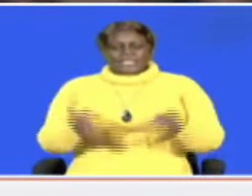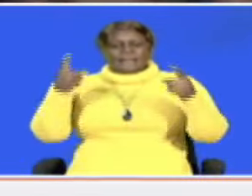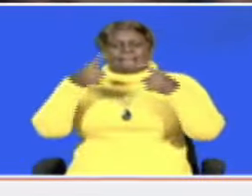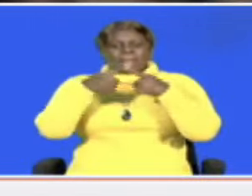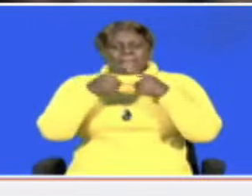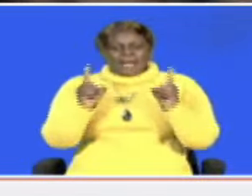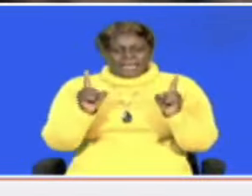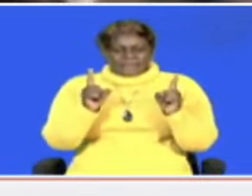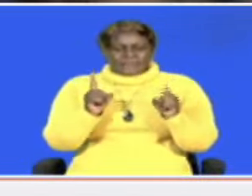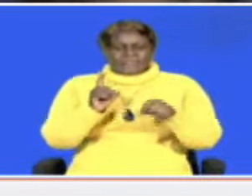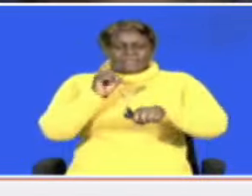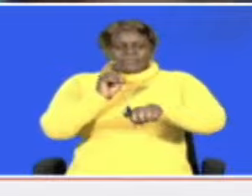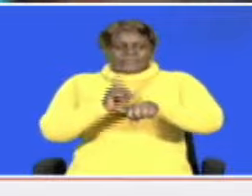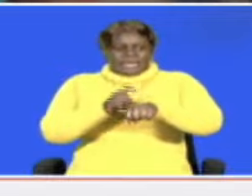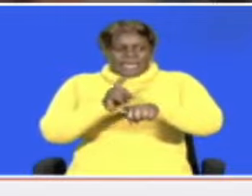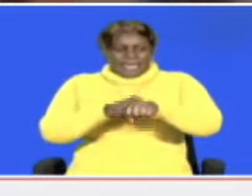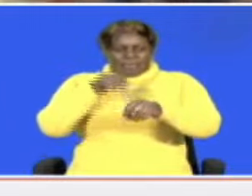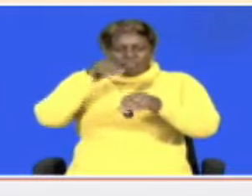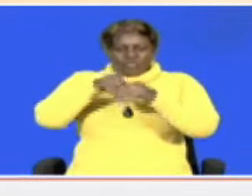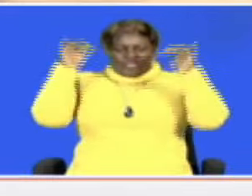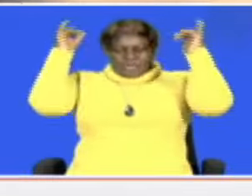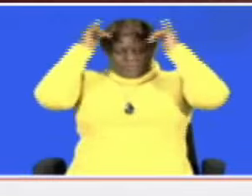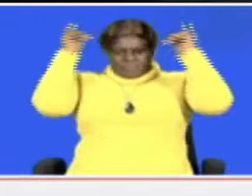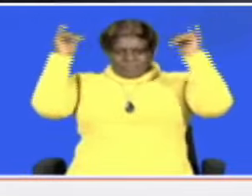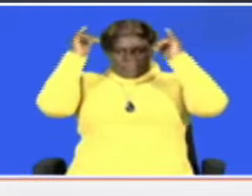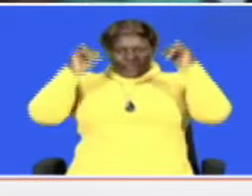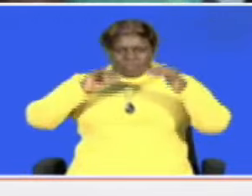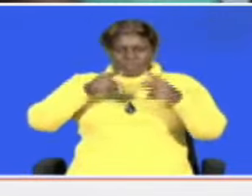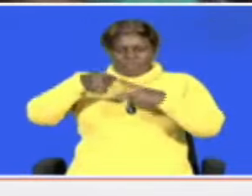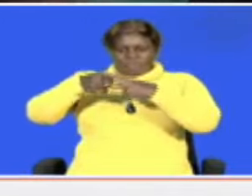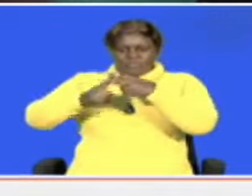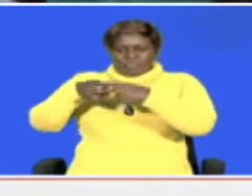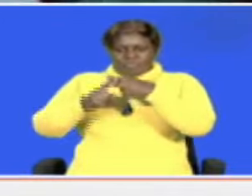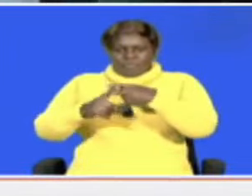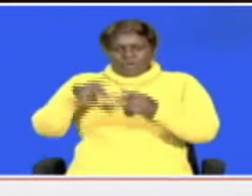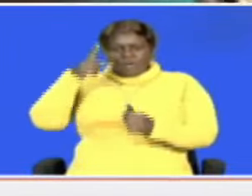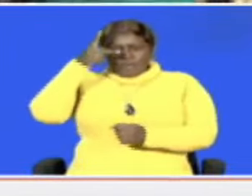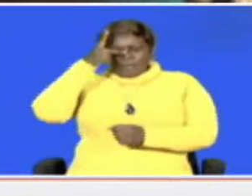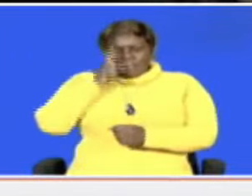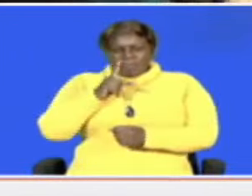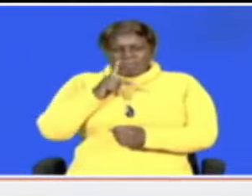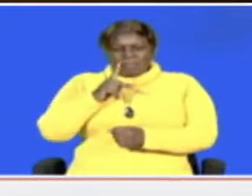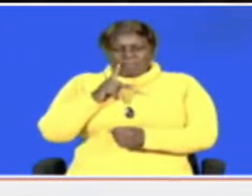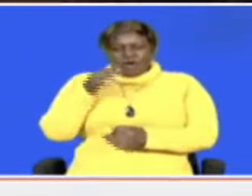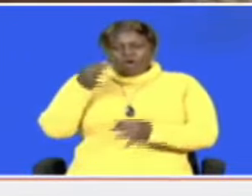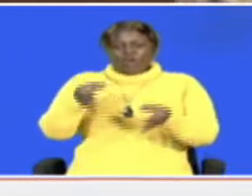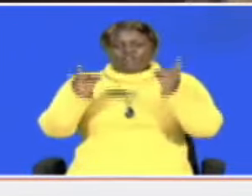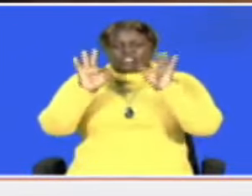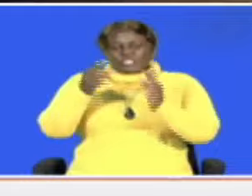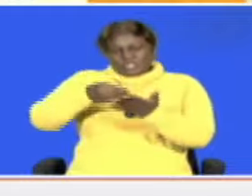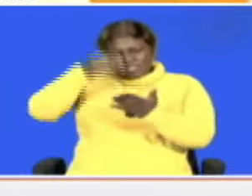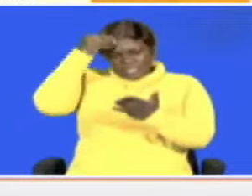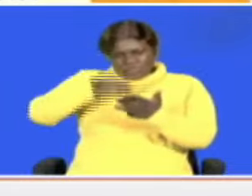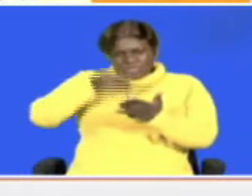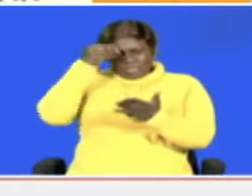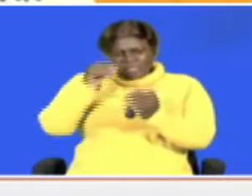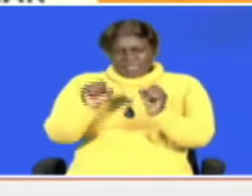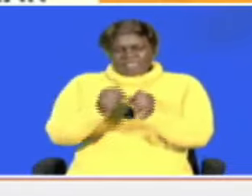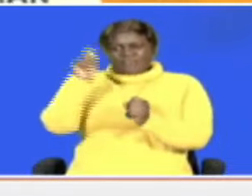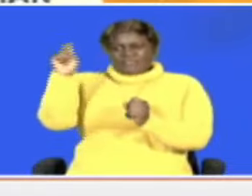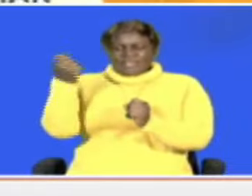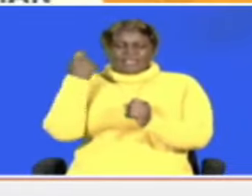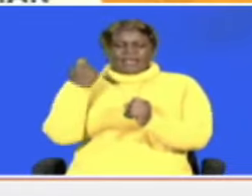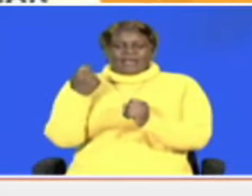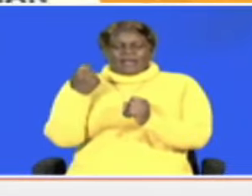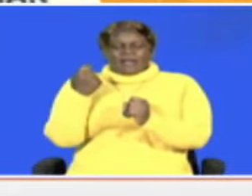Lakini hata wakati elimu ndani ya kambi hii inarekebishwa, Sarah Musengia, afisa wa elimu UNICEF Kenya, anasema